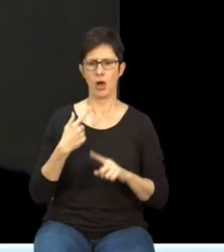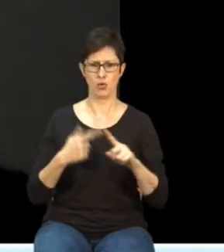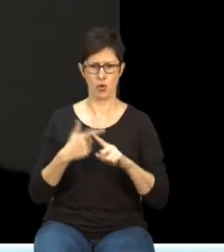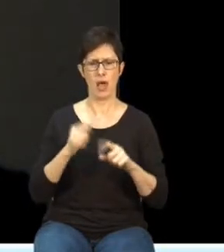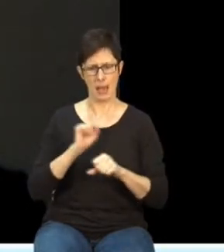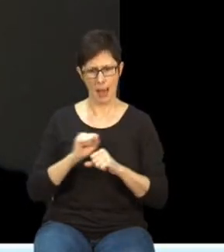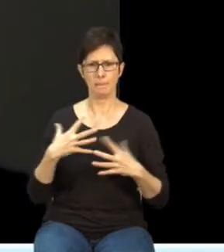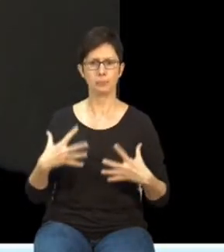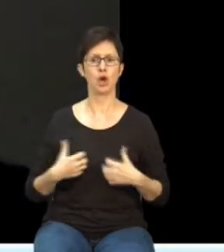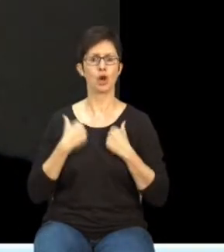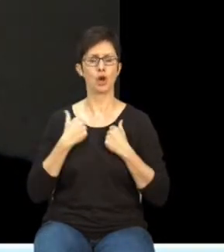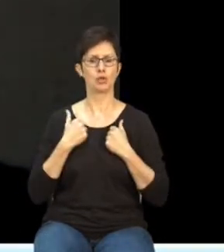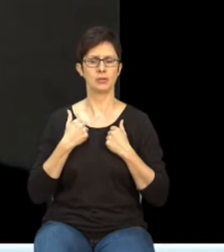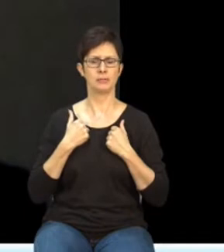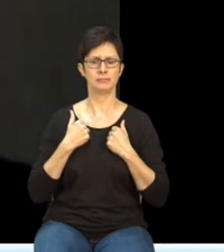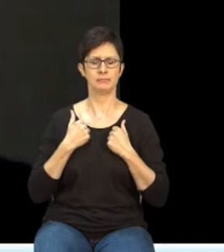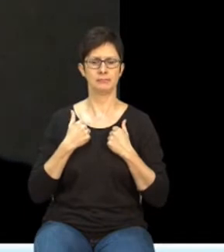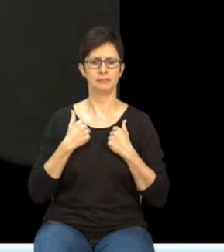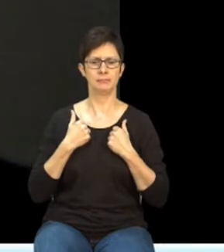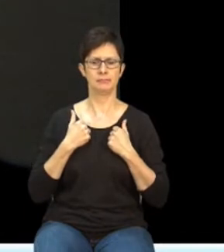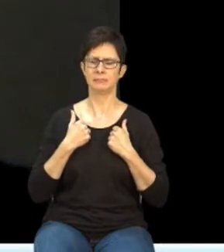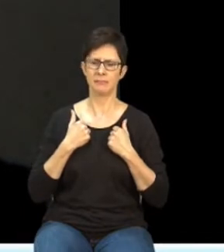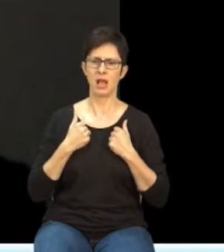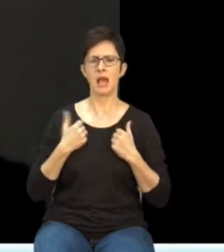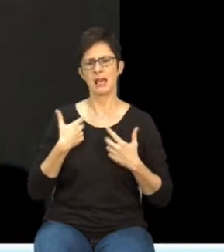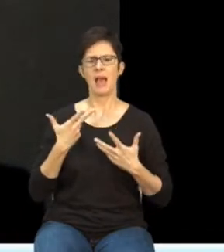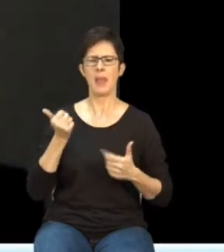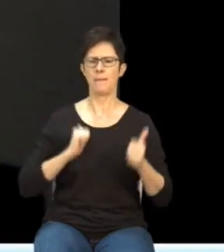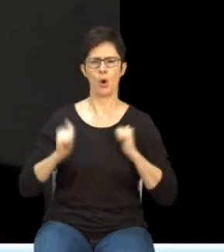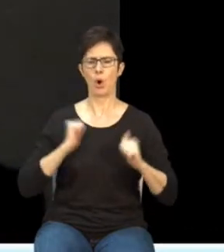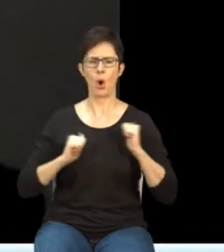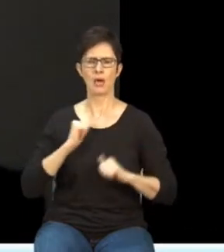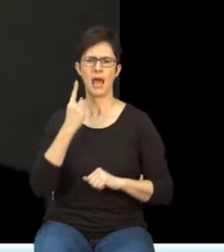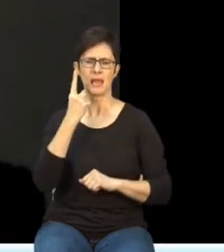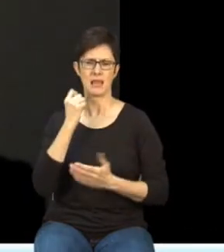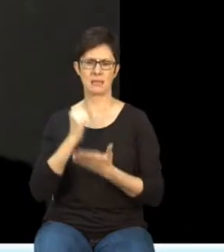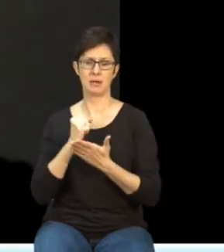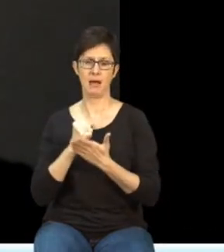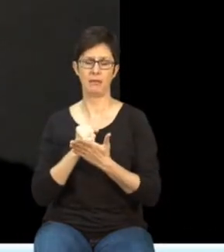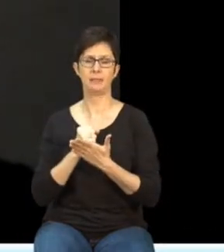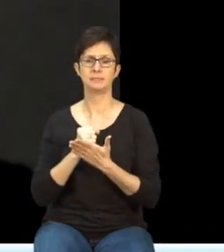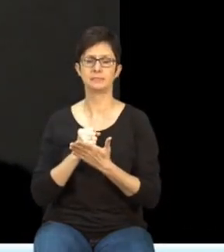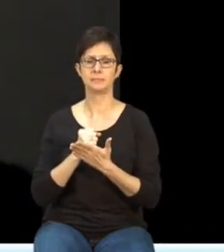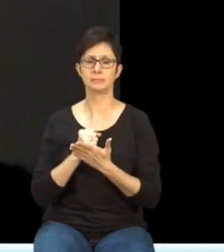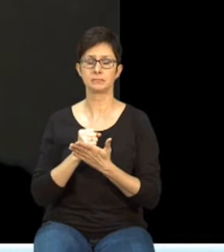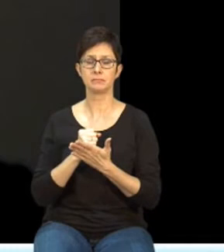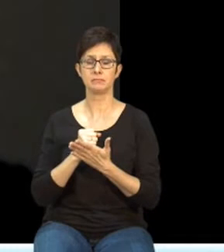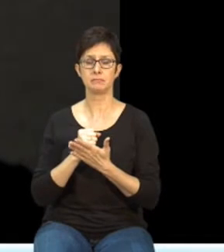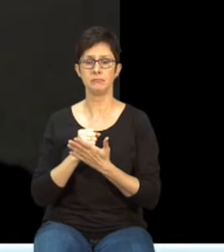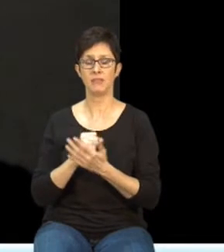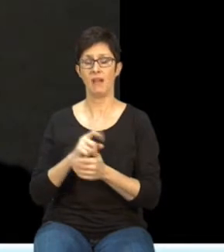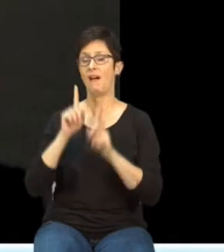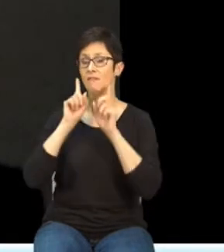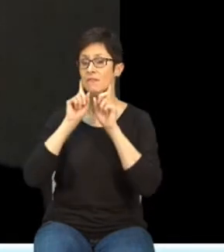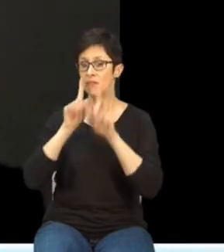przerażony jedną z znaczy przerażony Niepokoi mnie jedna sprawa Mianowicie to 3 rzeczywiście ten